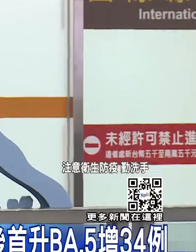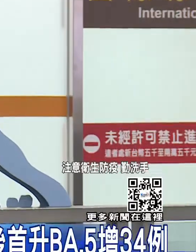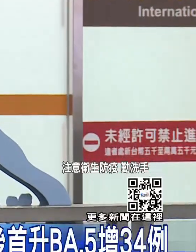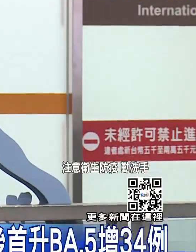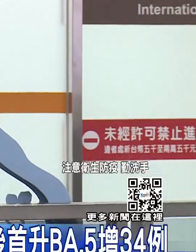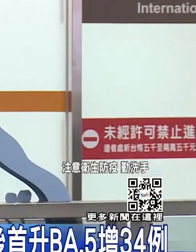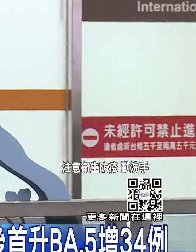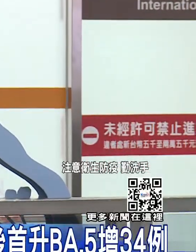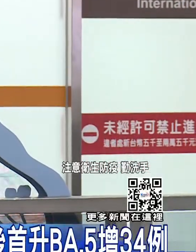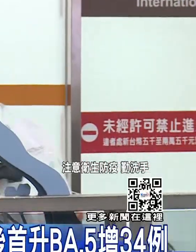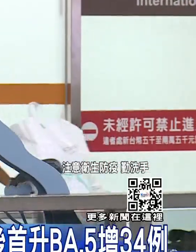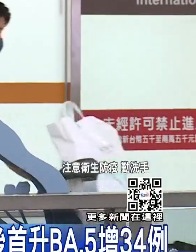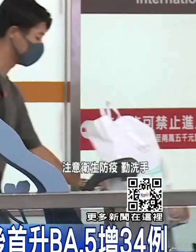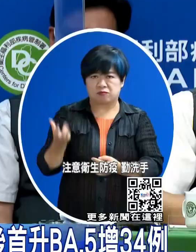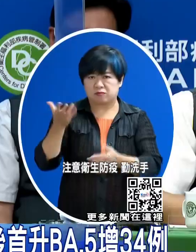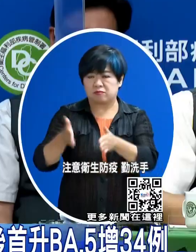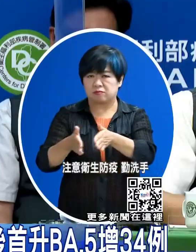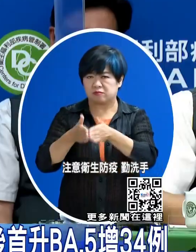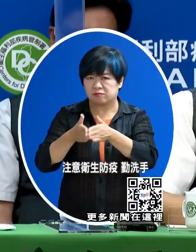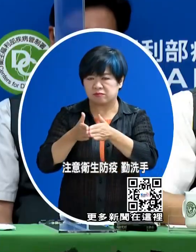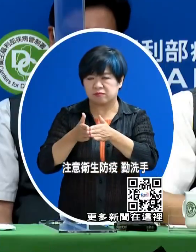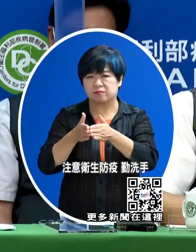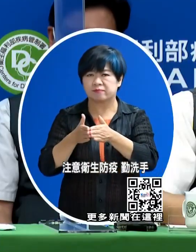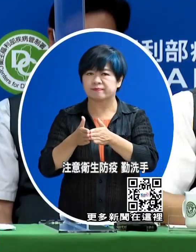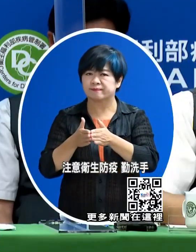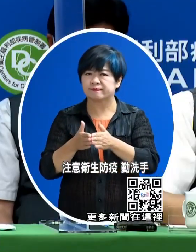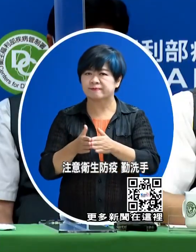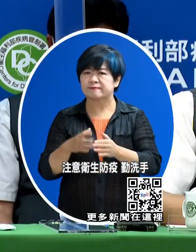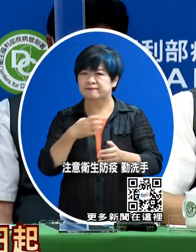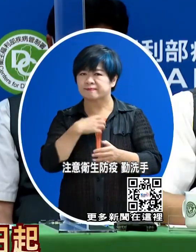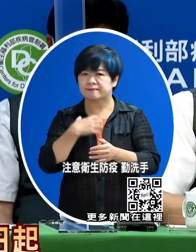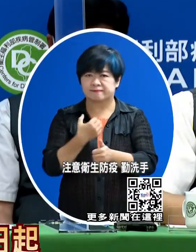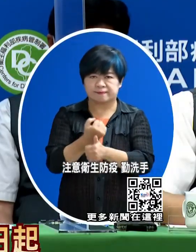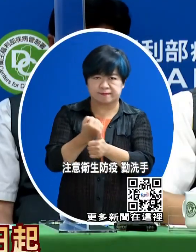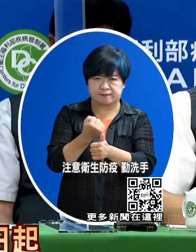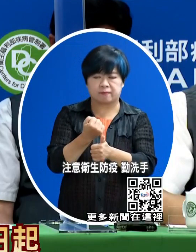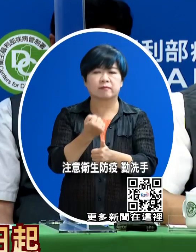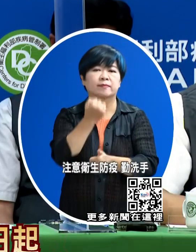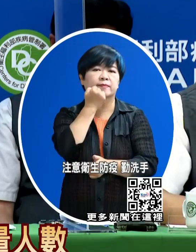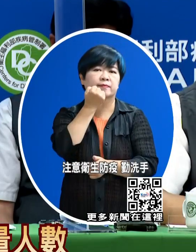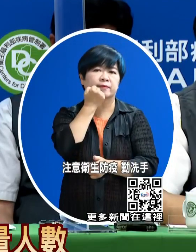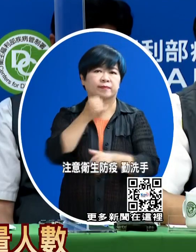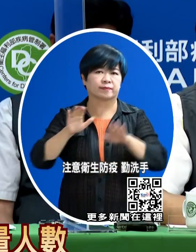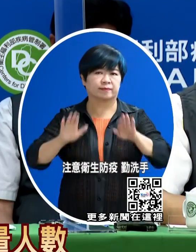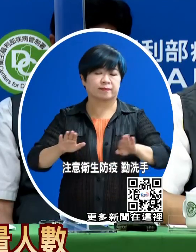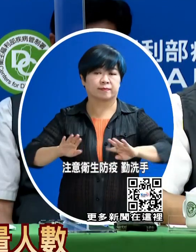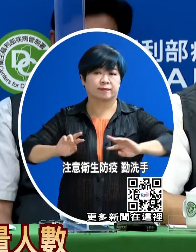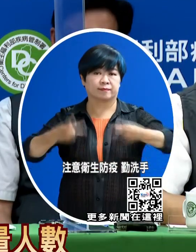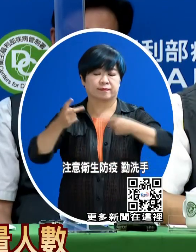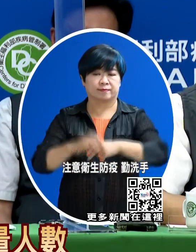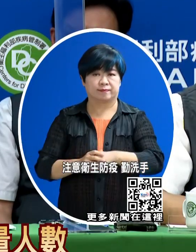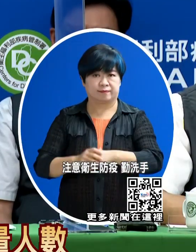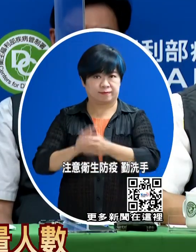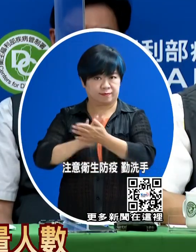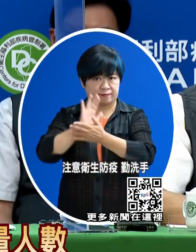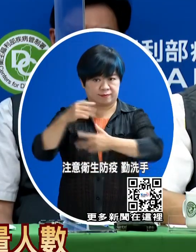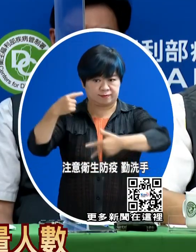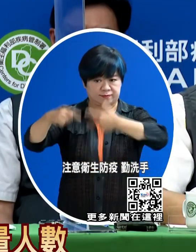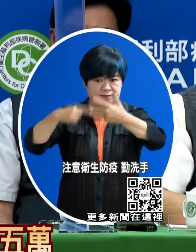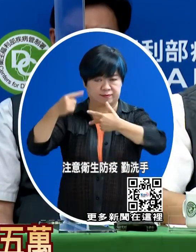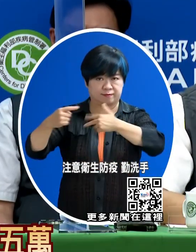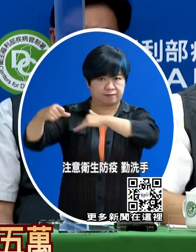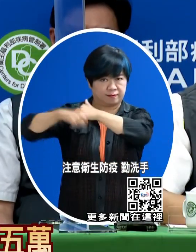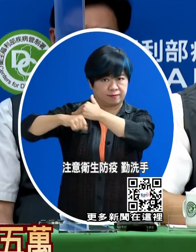能为防堵严格限制入境， 风险还可控，所以我们从即日起调升每周入境总量人